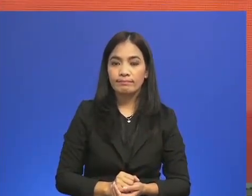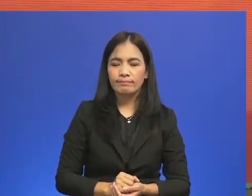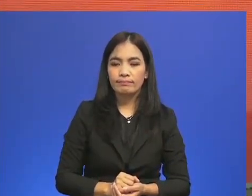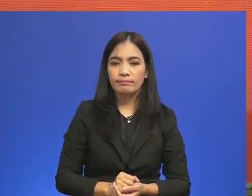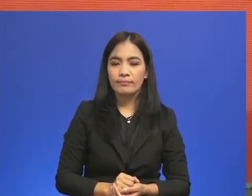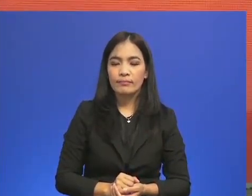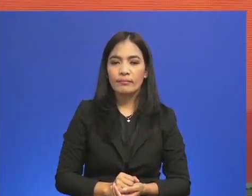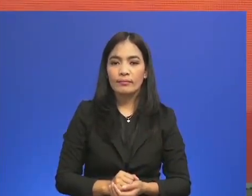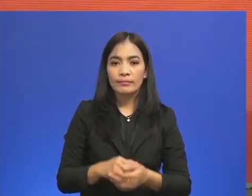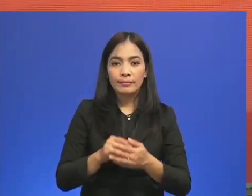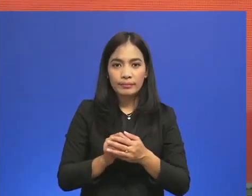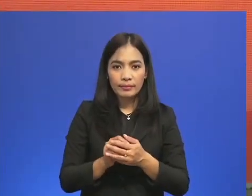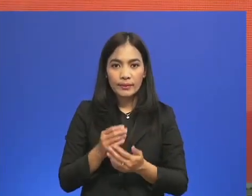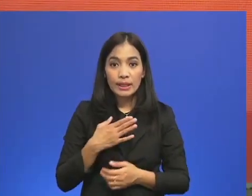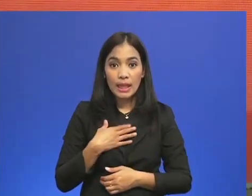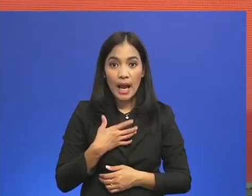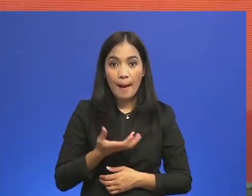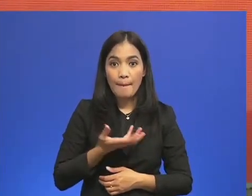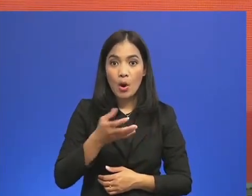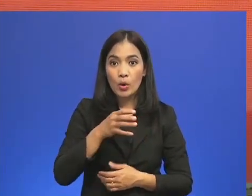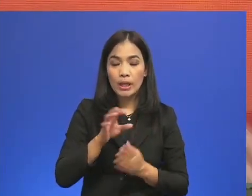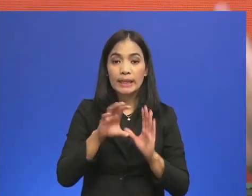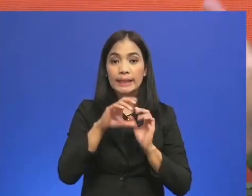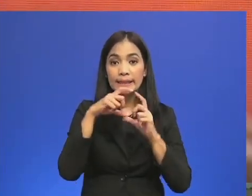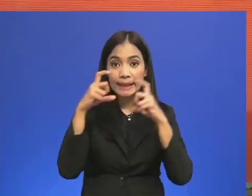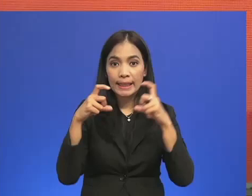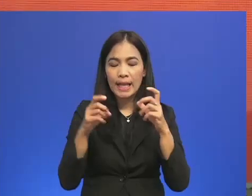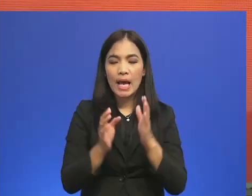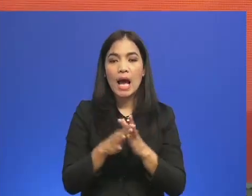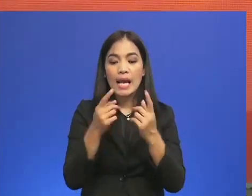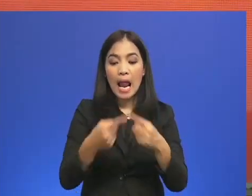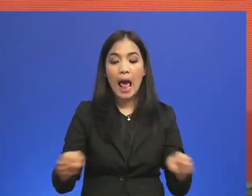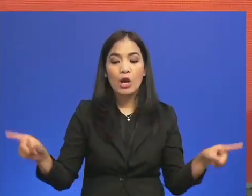Ada satu lagu yang saya tulis, A minor,